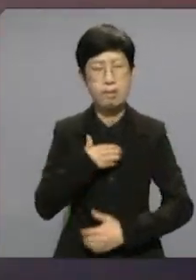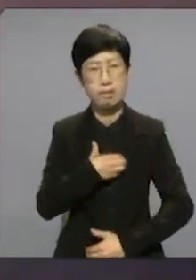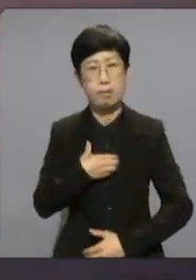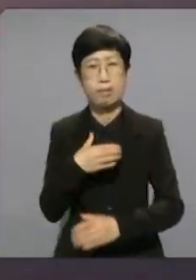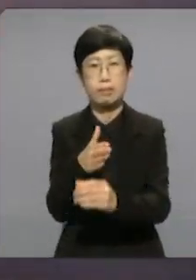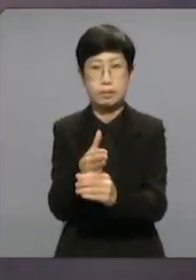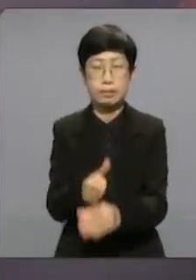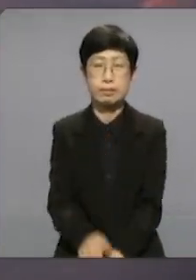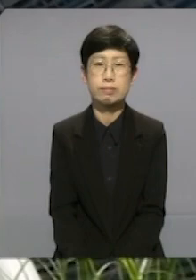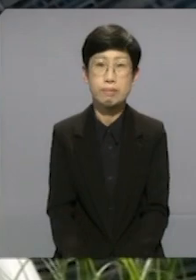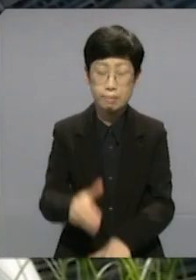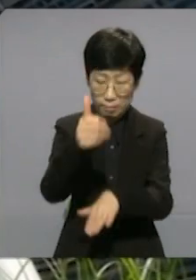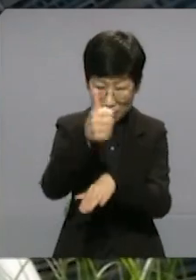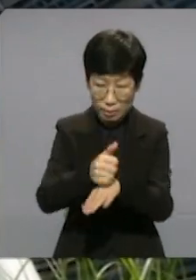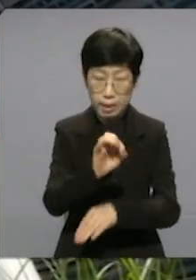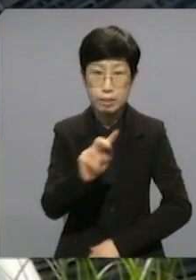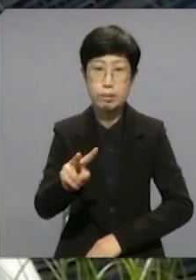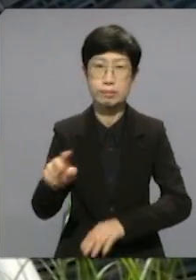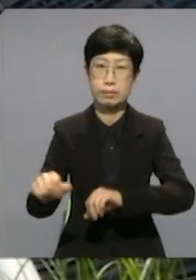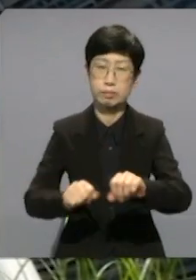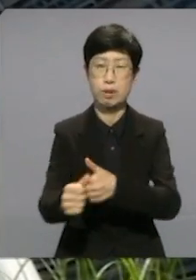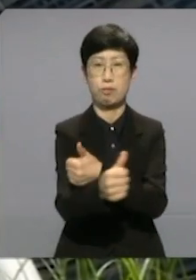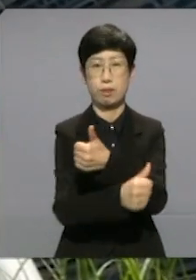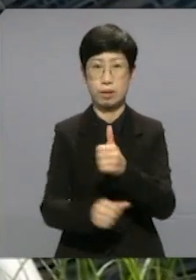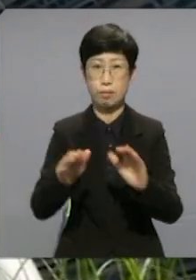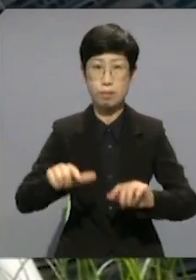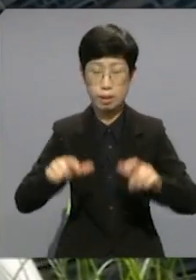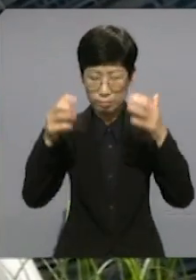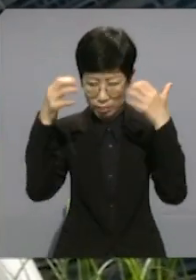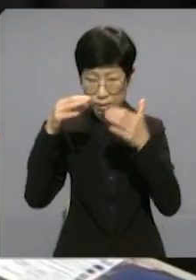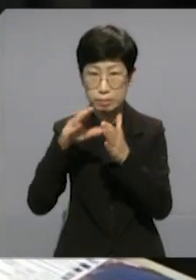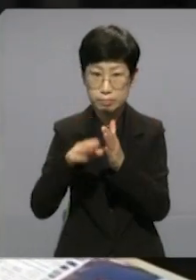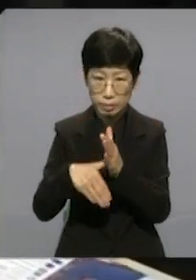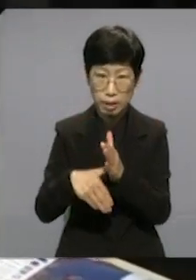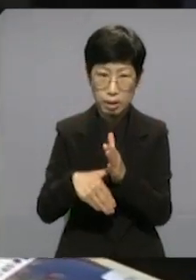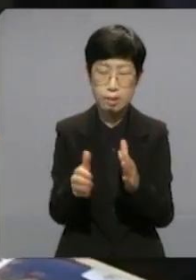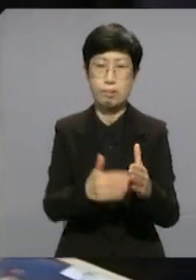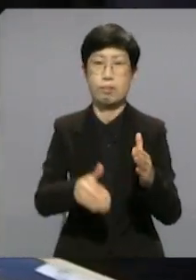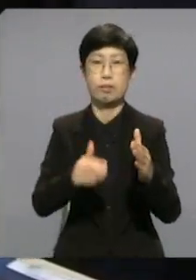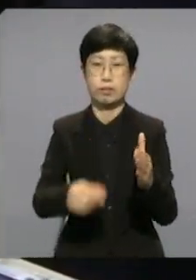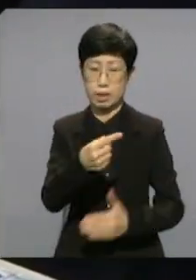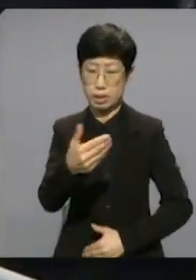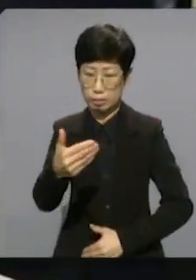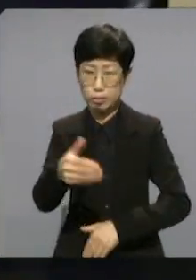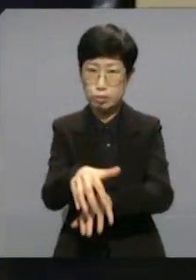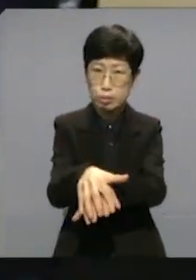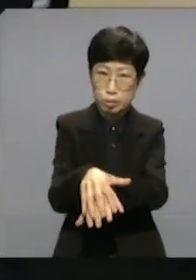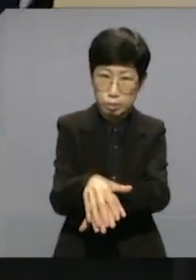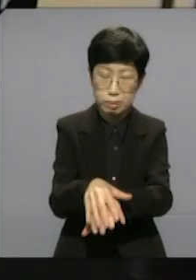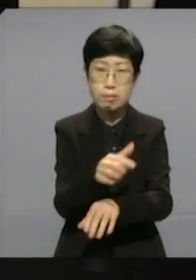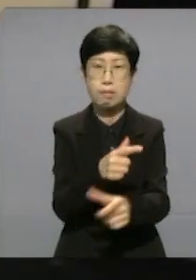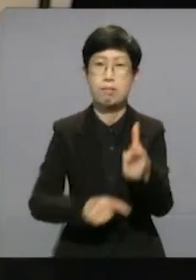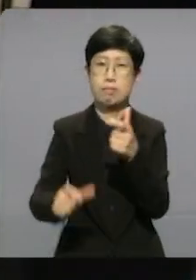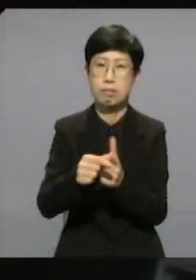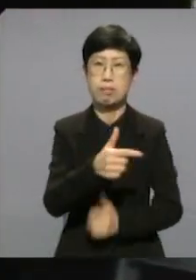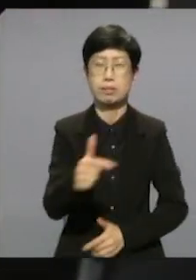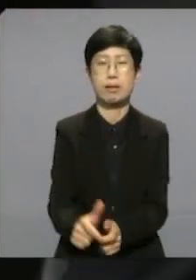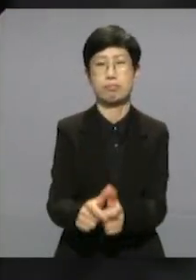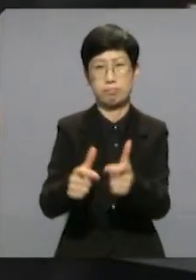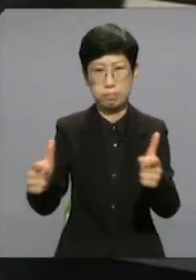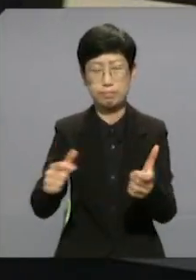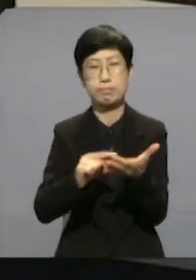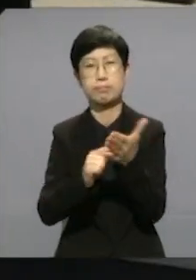상황. 결국 EU 집행위원회가 올여름 공중 소방 규모를 두 배로 늘리는 사상 최대 규모의 공동 진화